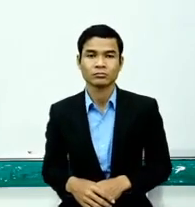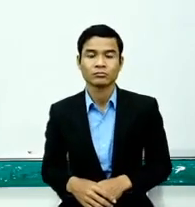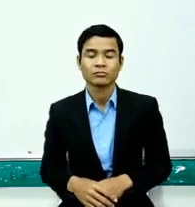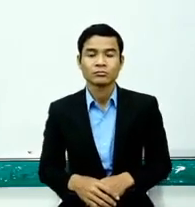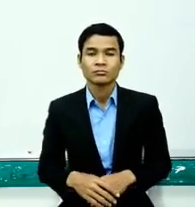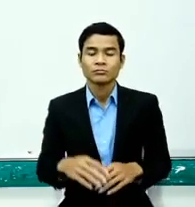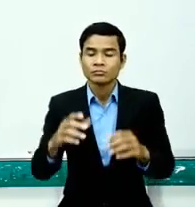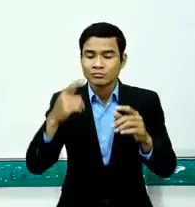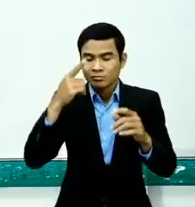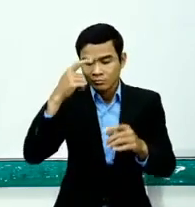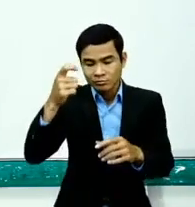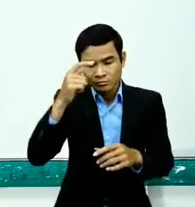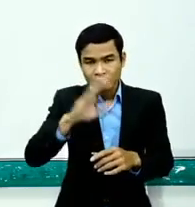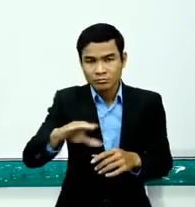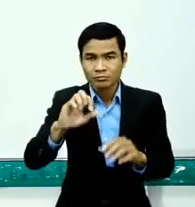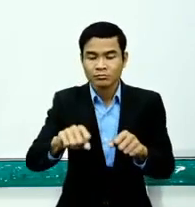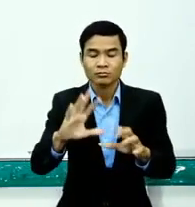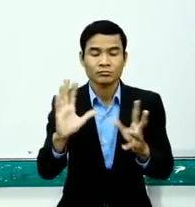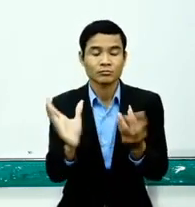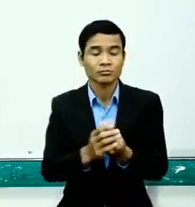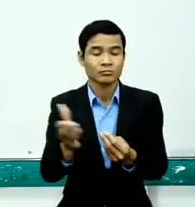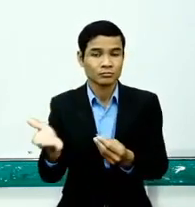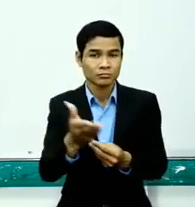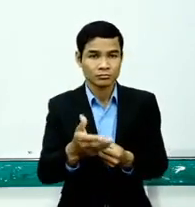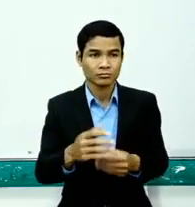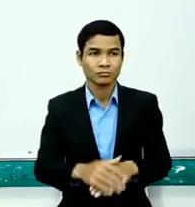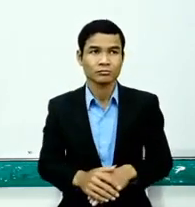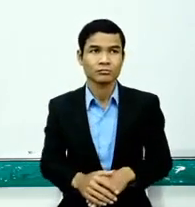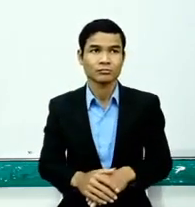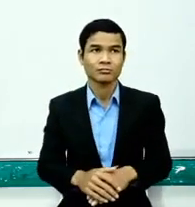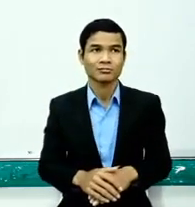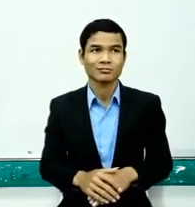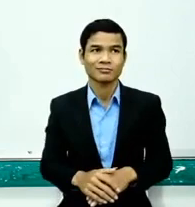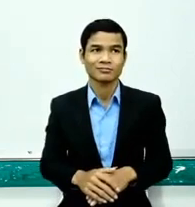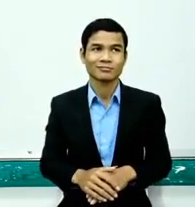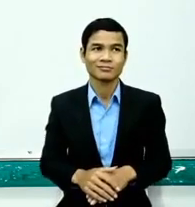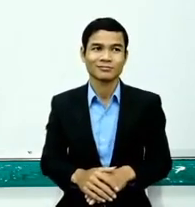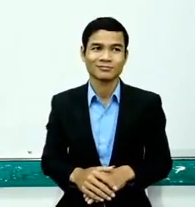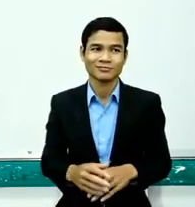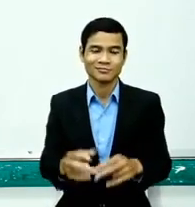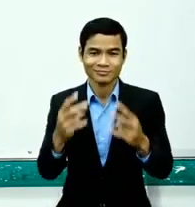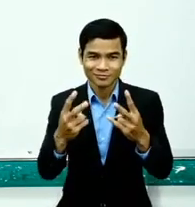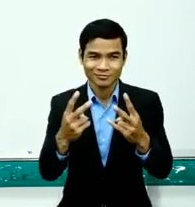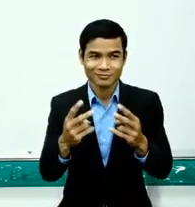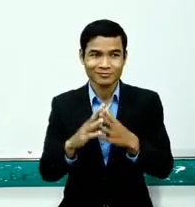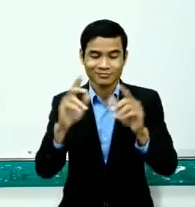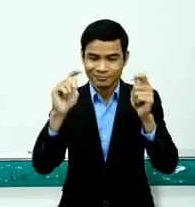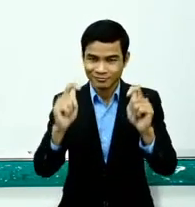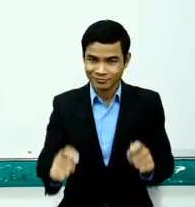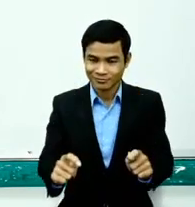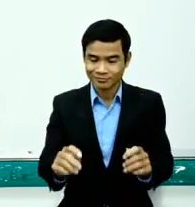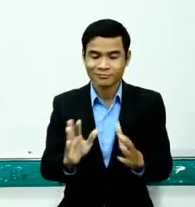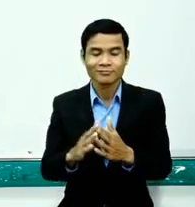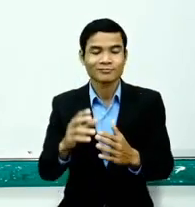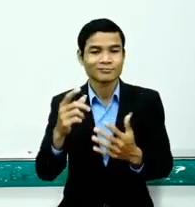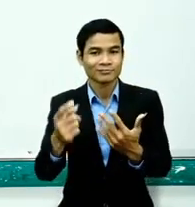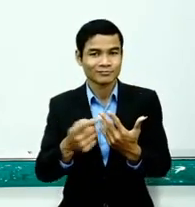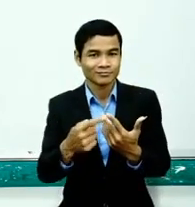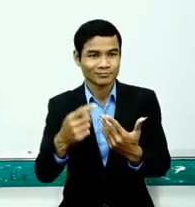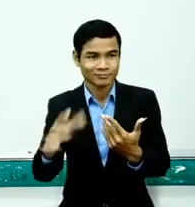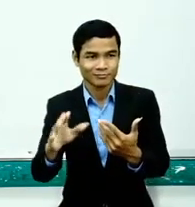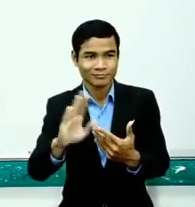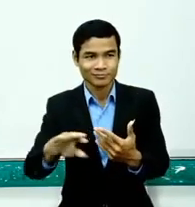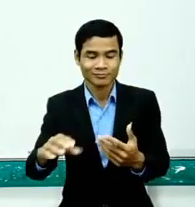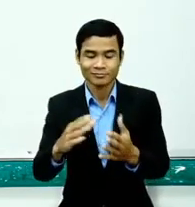ចាញ៉ាពូកាពូកាមែនតើកូនកូនរបស់អ្នកគ្រូណាចាអញ្ចឹងកូនបានឃើញរូបរាងនៃចាស្រាក់អ